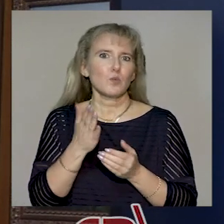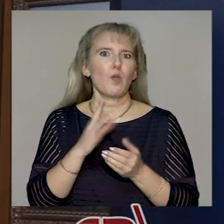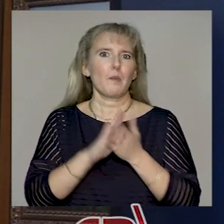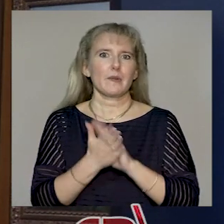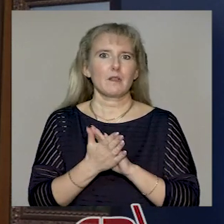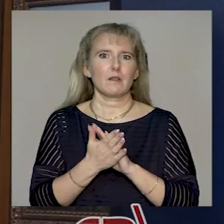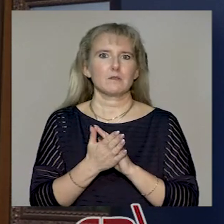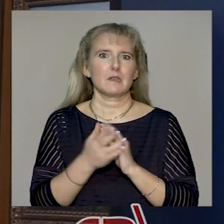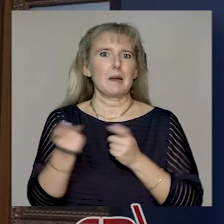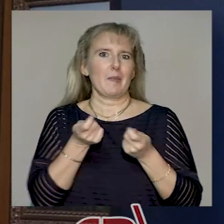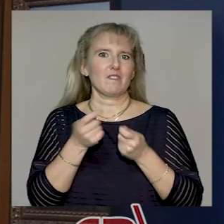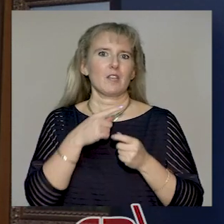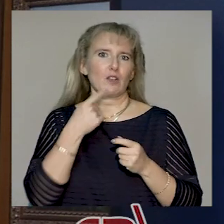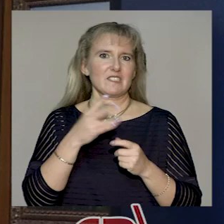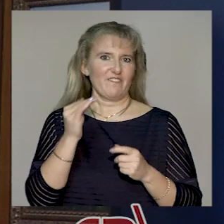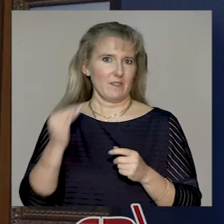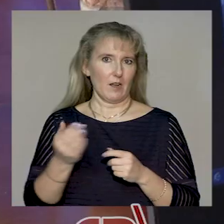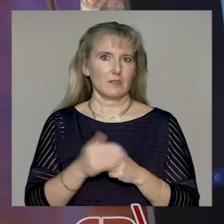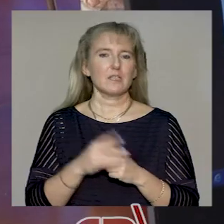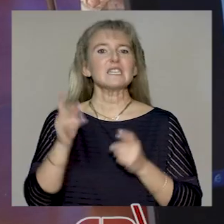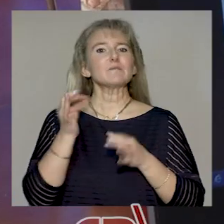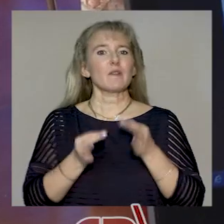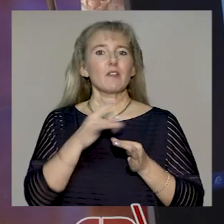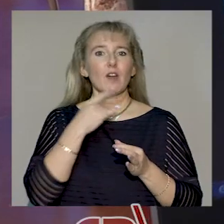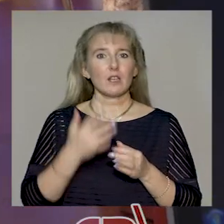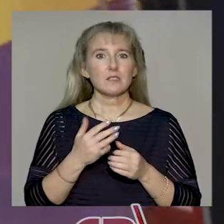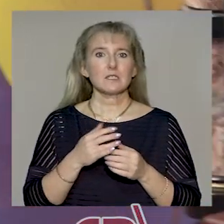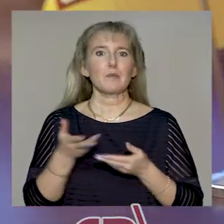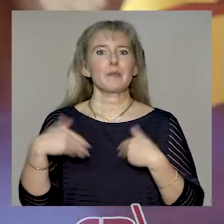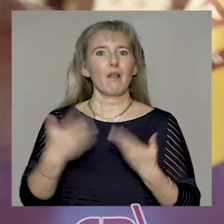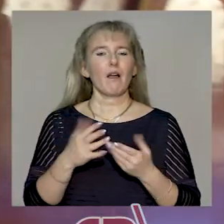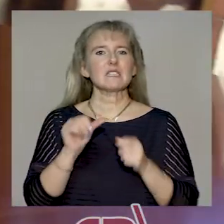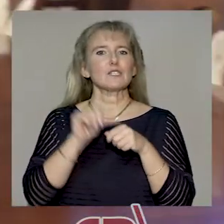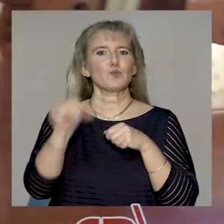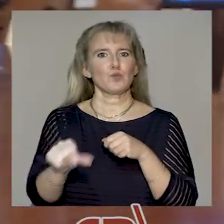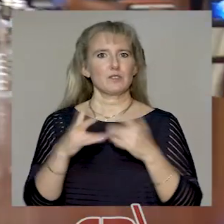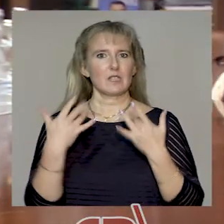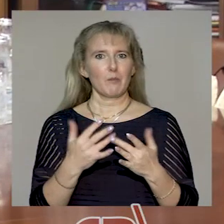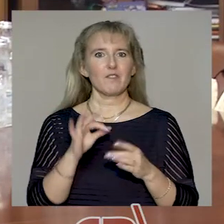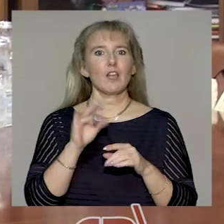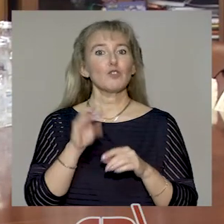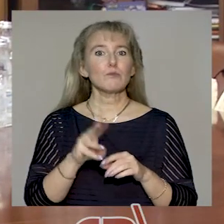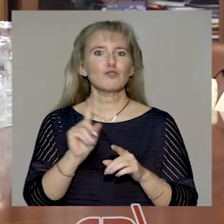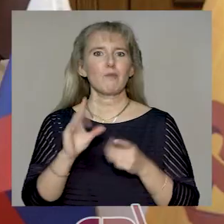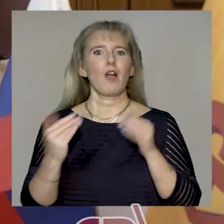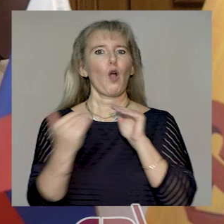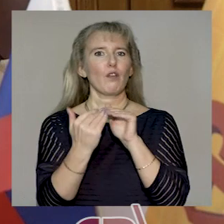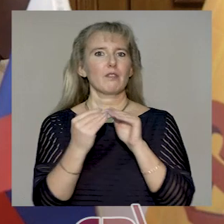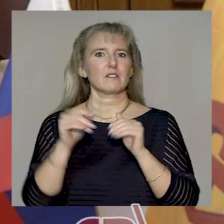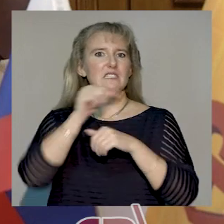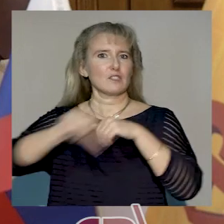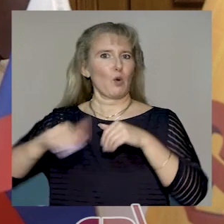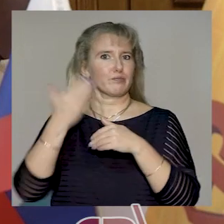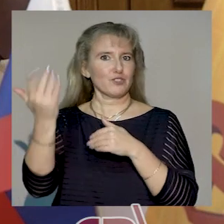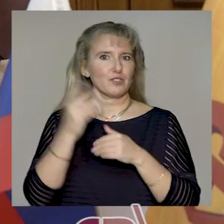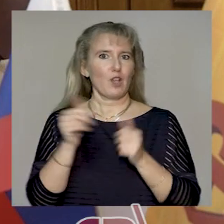будут определяться правительством Российской Федерации. «Справедливая Россия» предлагает исключить требования о том, чтобы контакты с